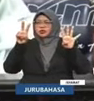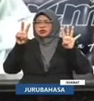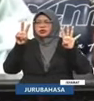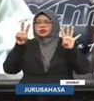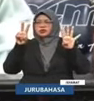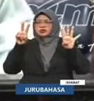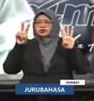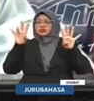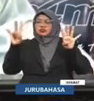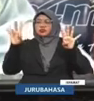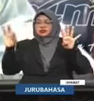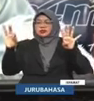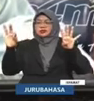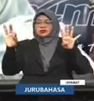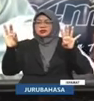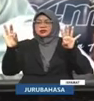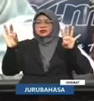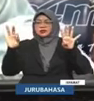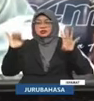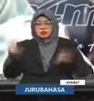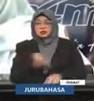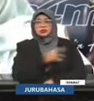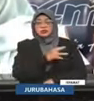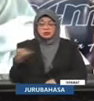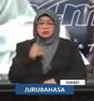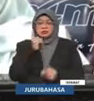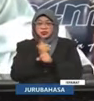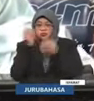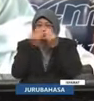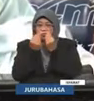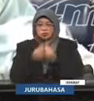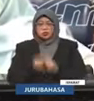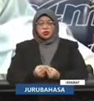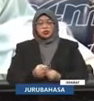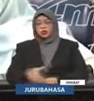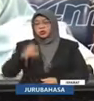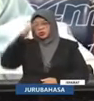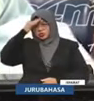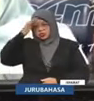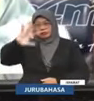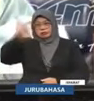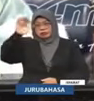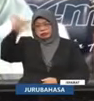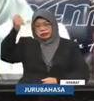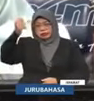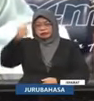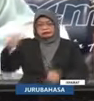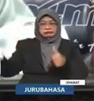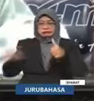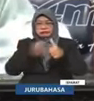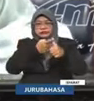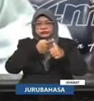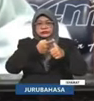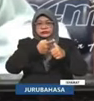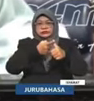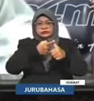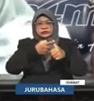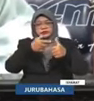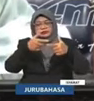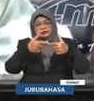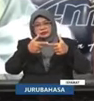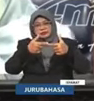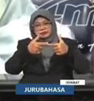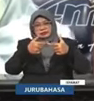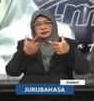79 berdasarkan statistik Negeri Johor mencatatkan tester tinggi berbanding negeri